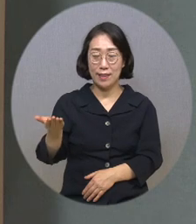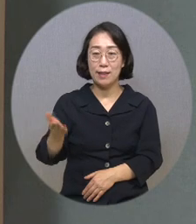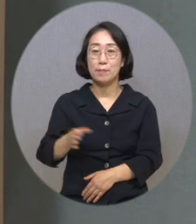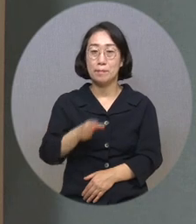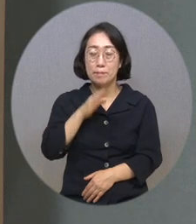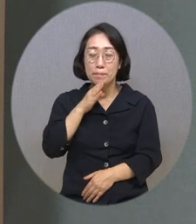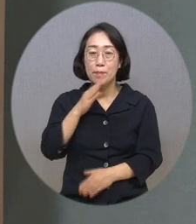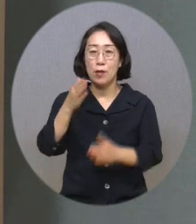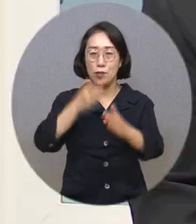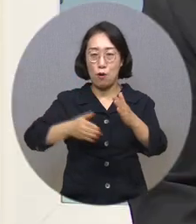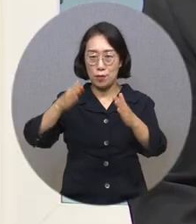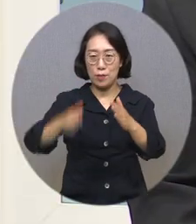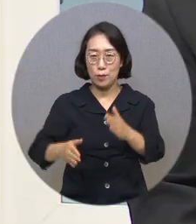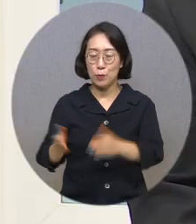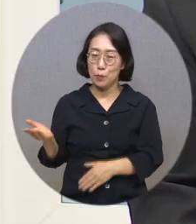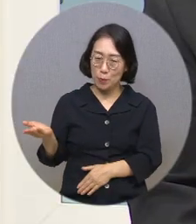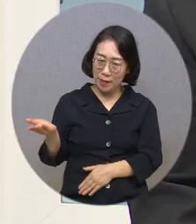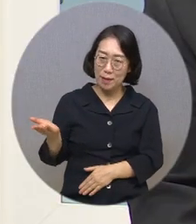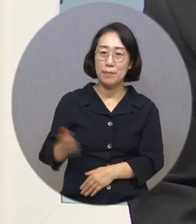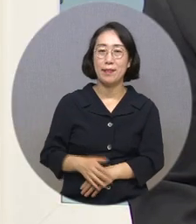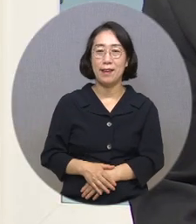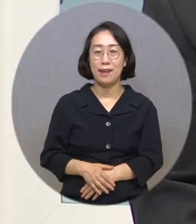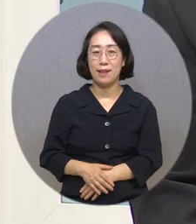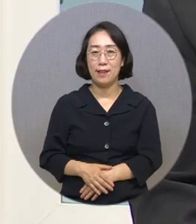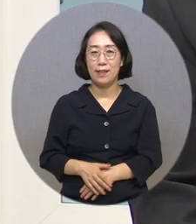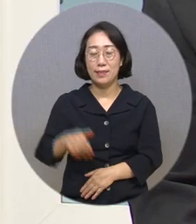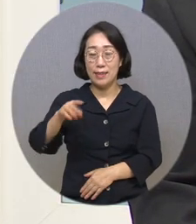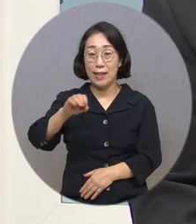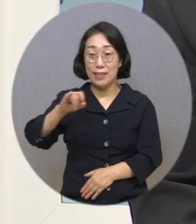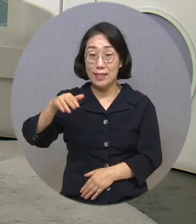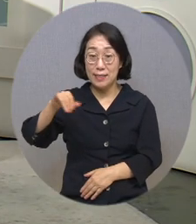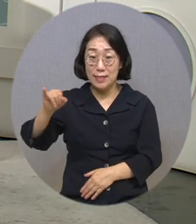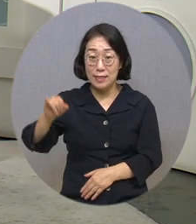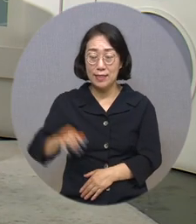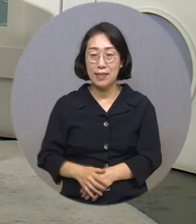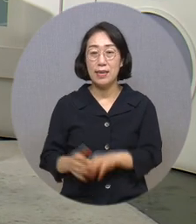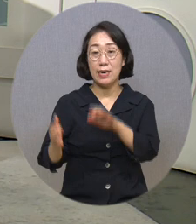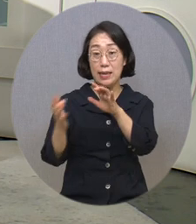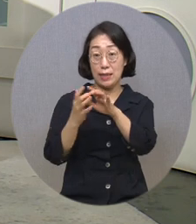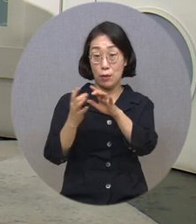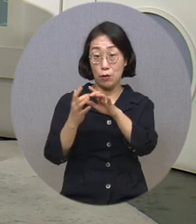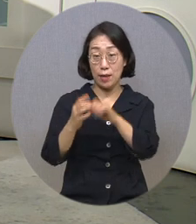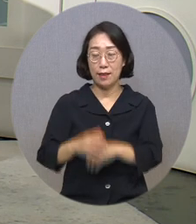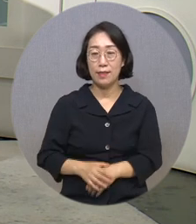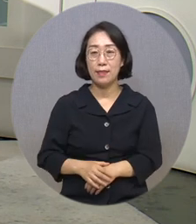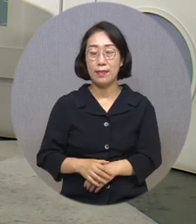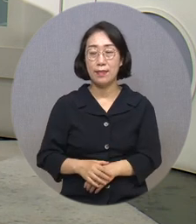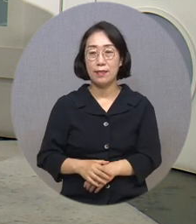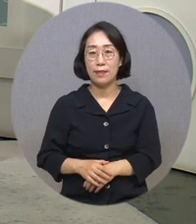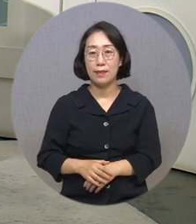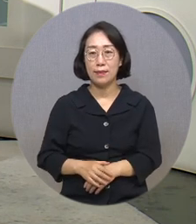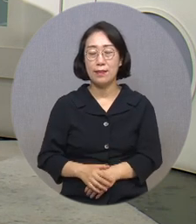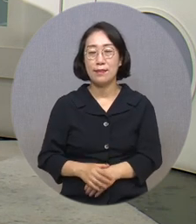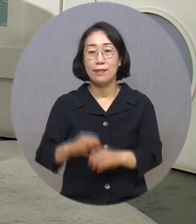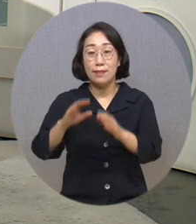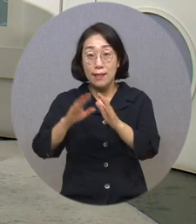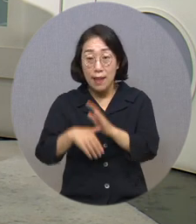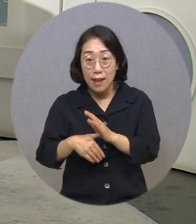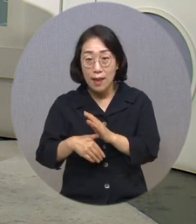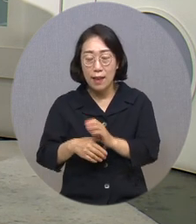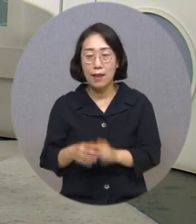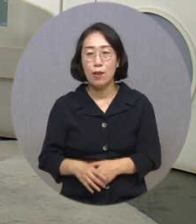정중하게 소개합니다. 이 장희지 씨는 온라인 시대의 브랜딩 사업을